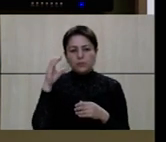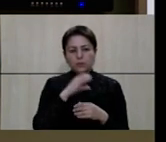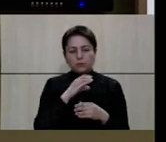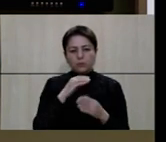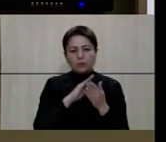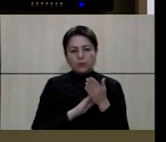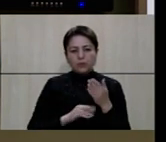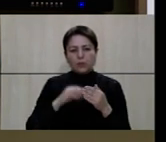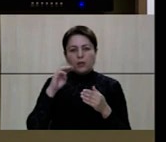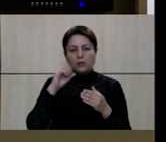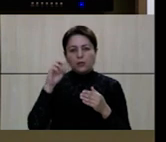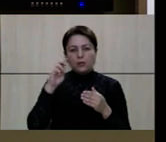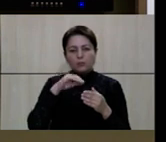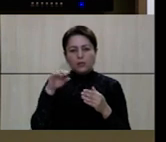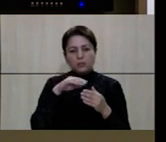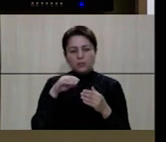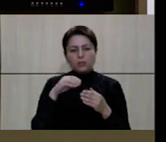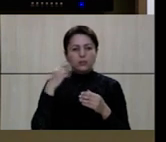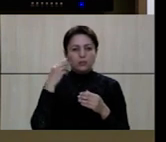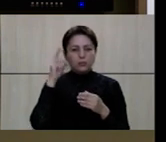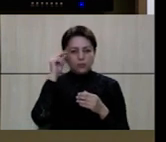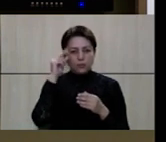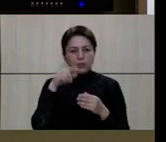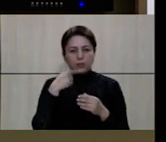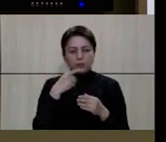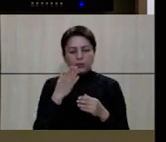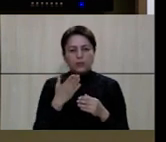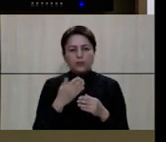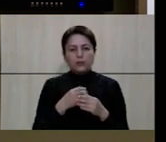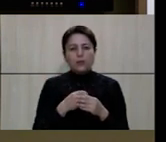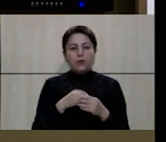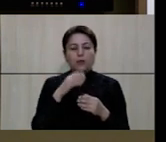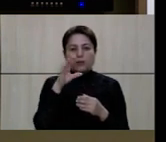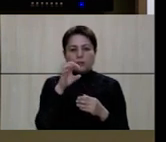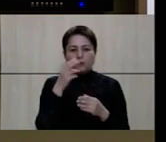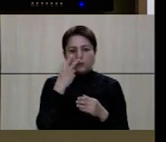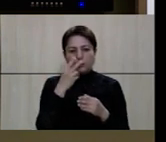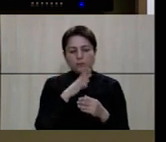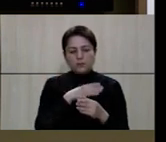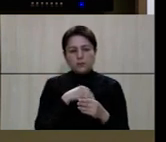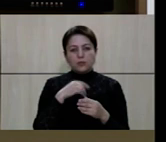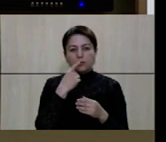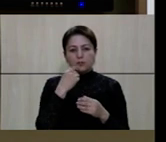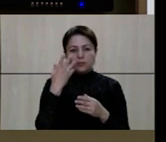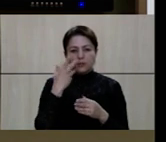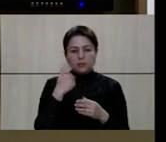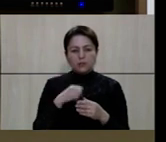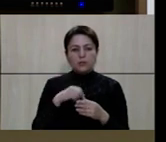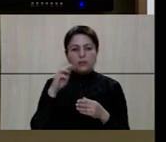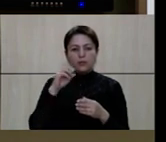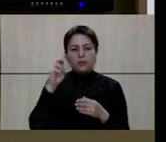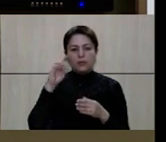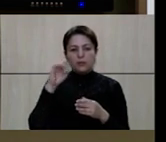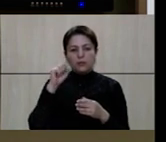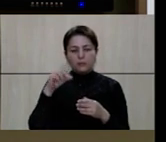davomidagi tebranishlar soniga aytiladi. Demak, rasmga e'tibor beradigan bo'lsak, qizil rangdagi tebranma harakatimizda bu